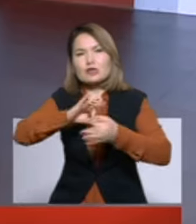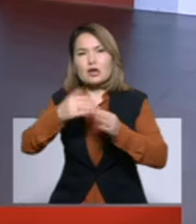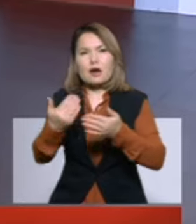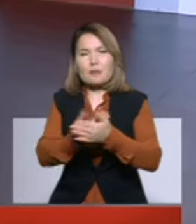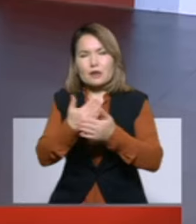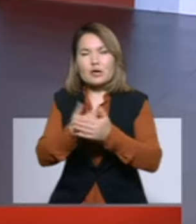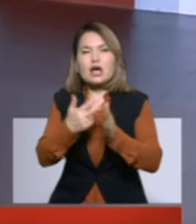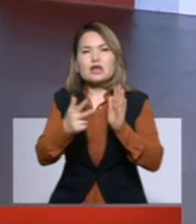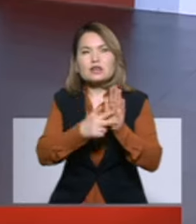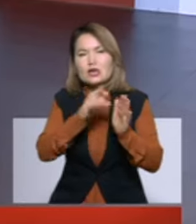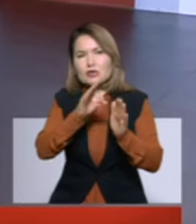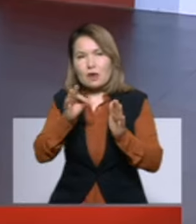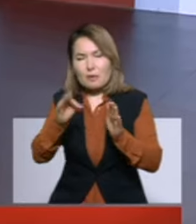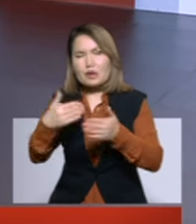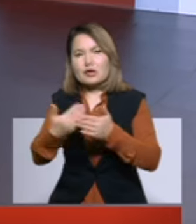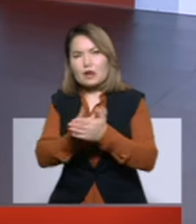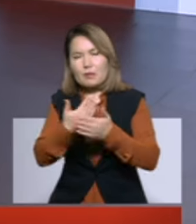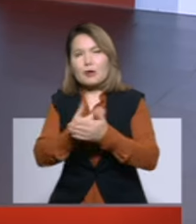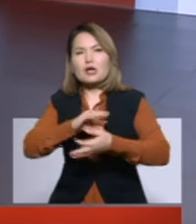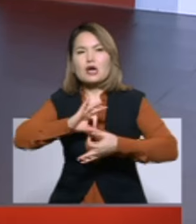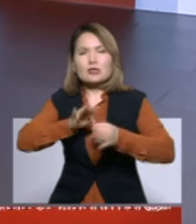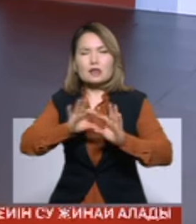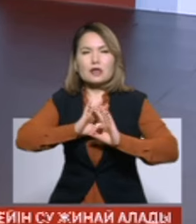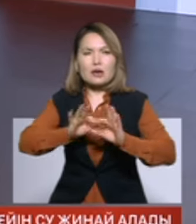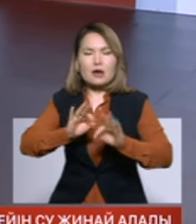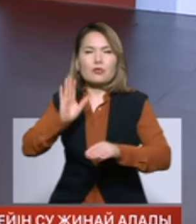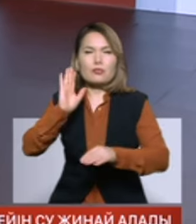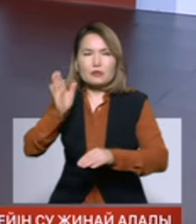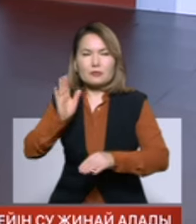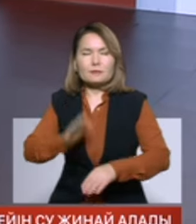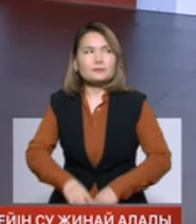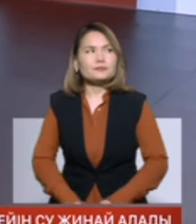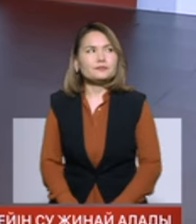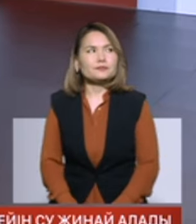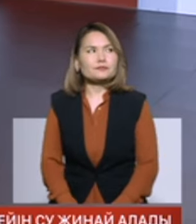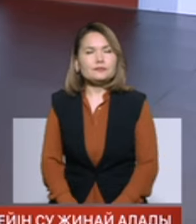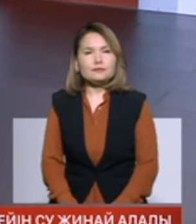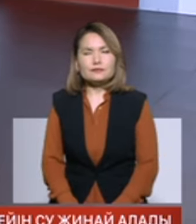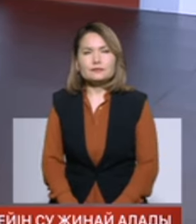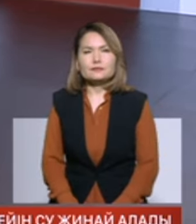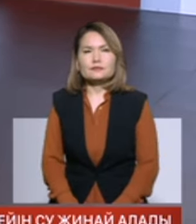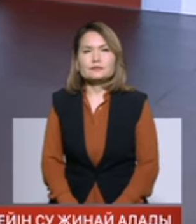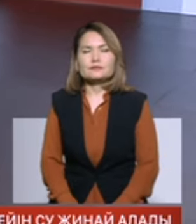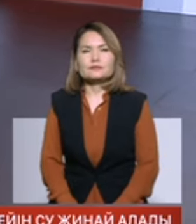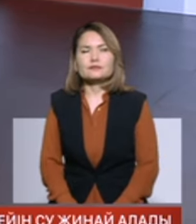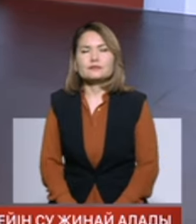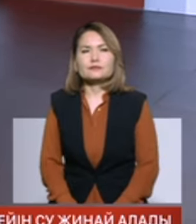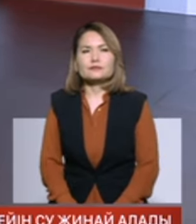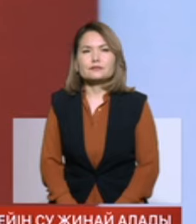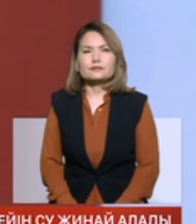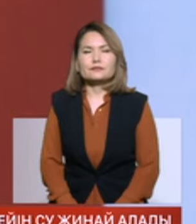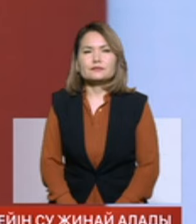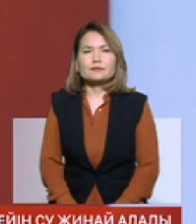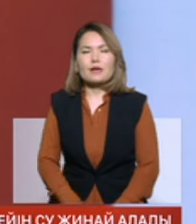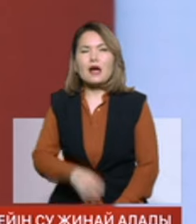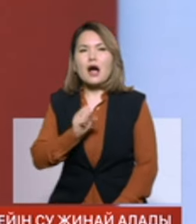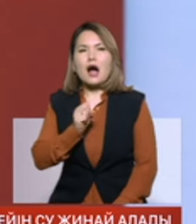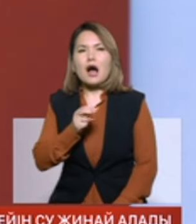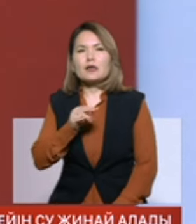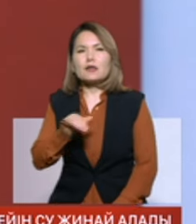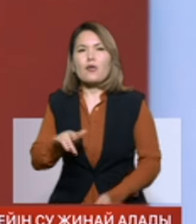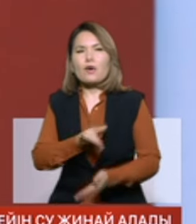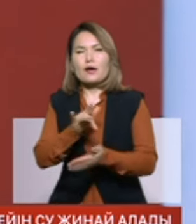яғни 8:00-де тарқатып айтамыз. Ұлттық арнамен бірге болыңыздар. Армангүл. Кешке күтеміз. Рахмет, Самал. Ақтауда